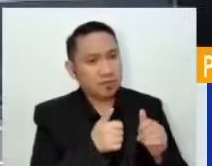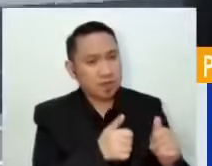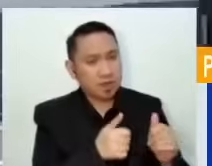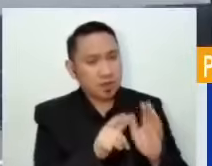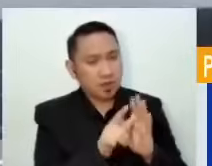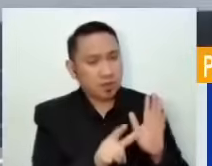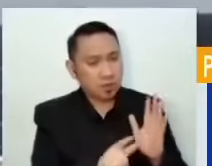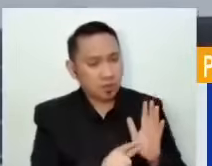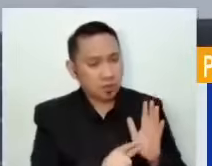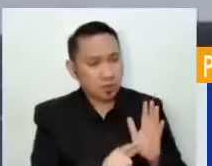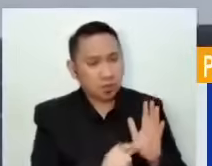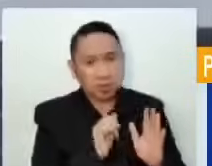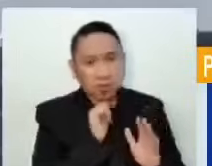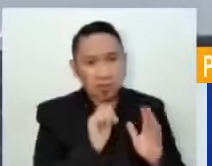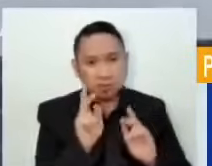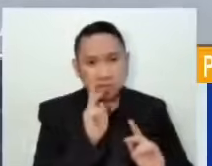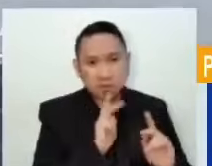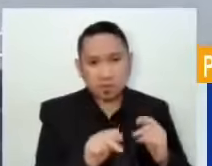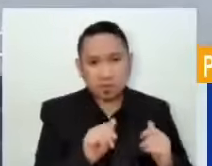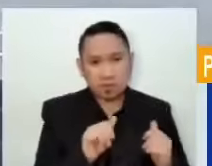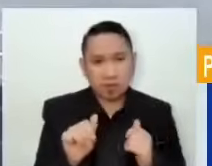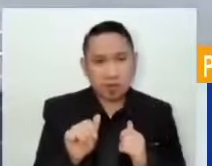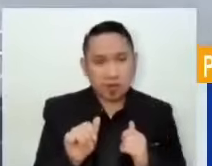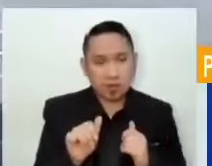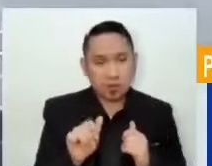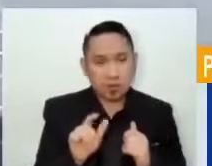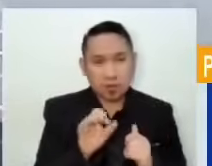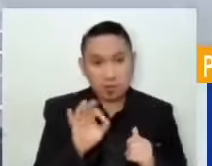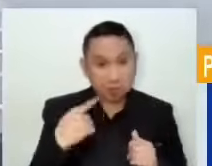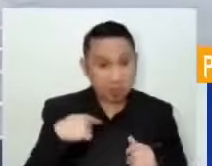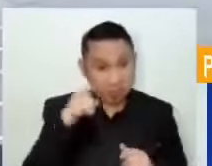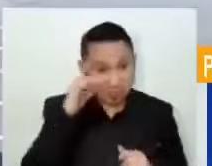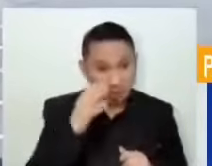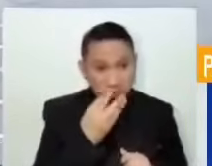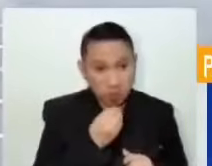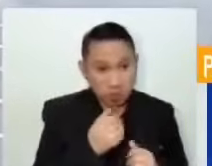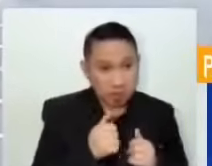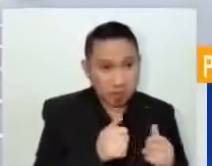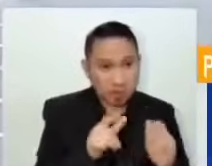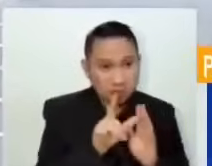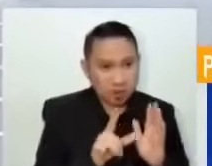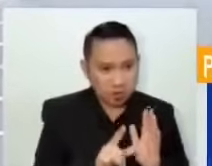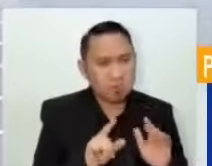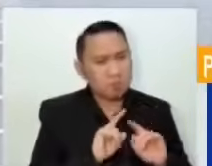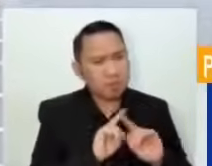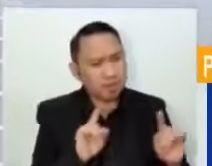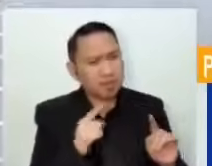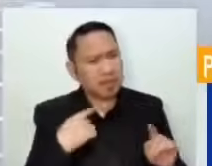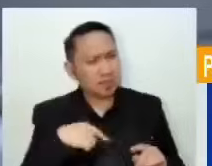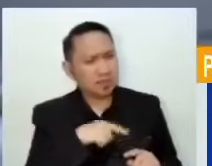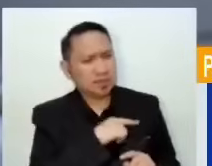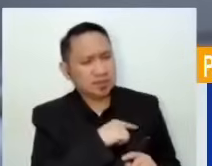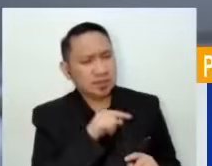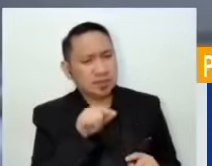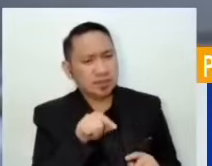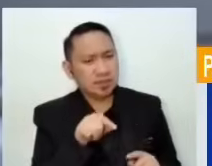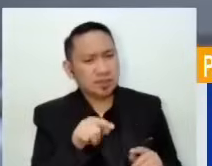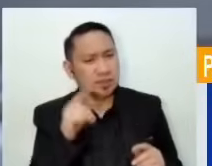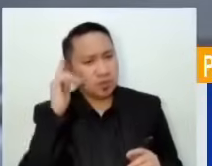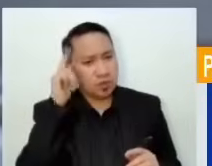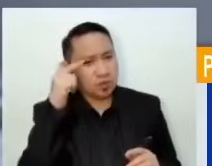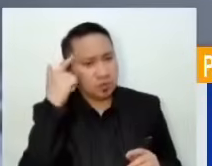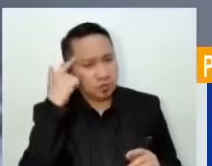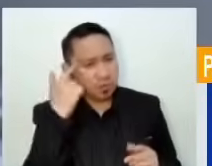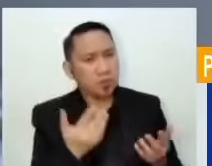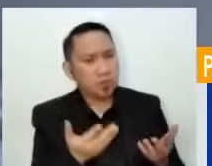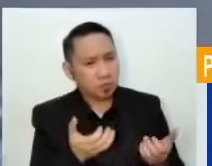o hindi. Kaya kami po sa pamahalaan ay tuloy-tuloy lamang po yung pagpapatupad nitong modernization. Dahil